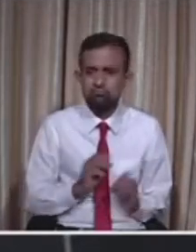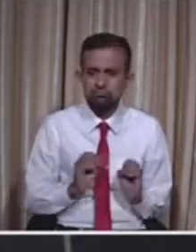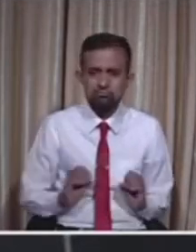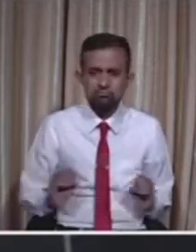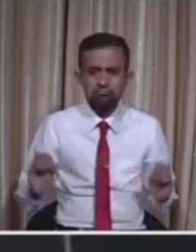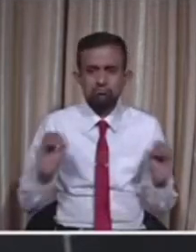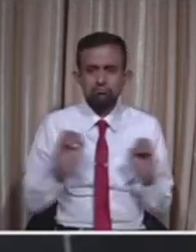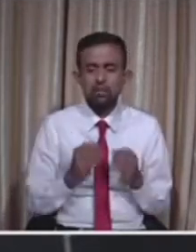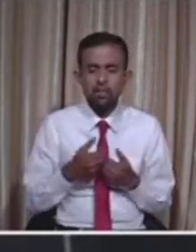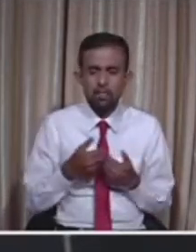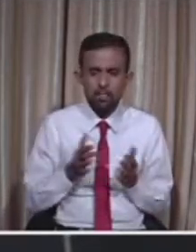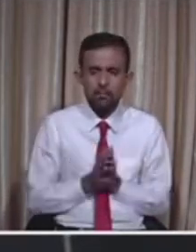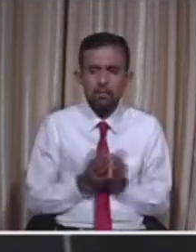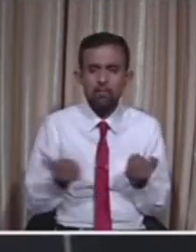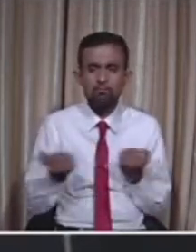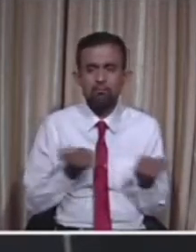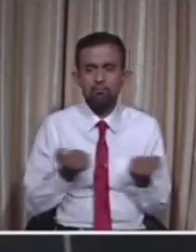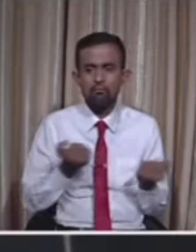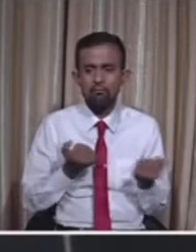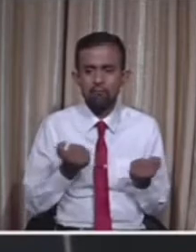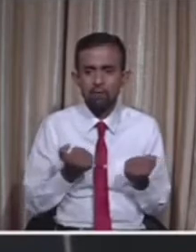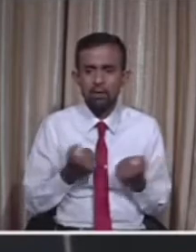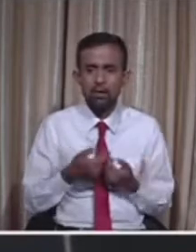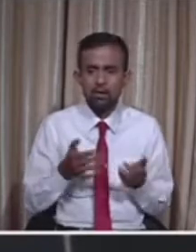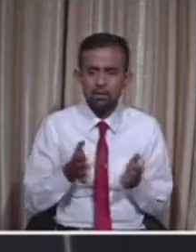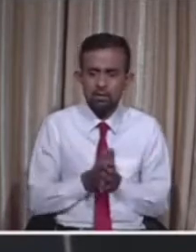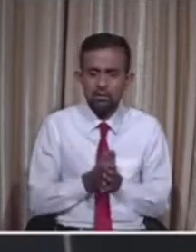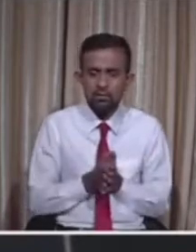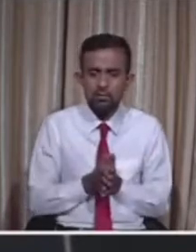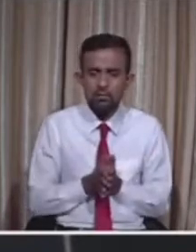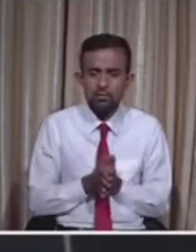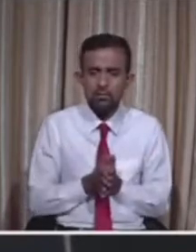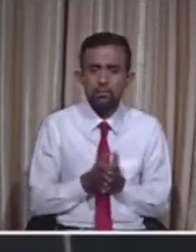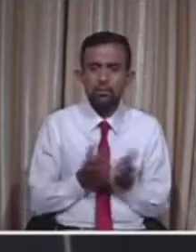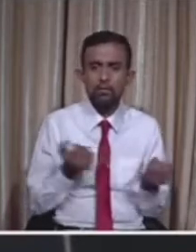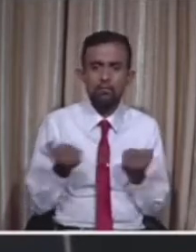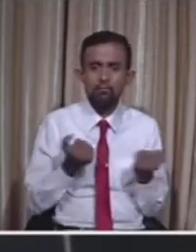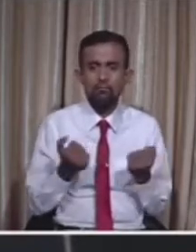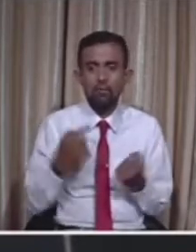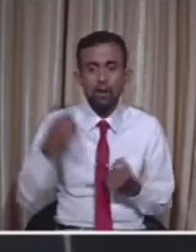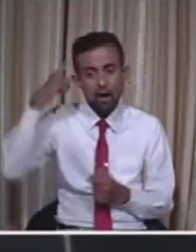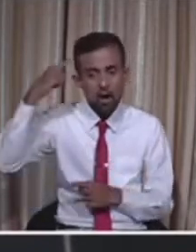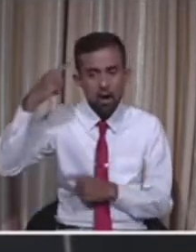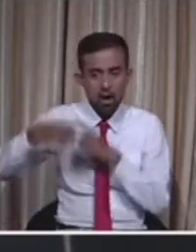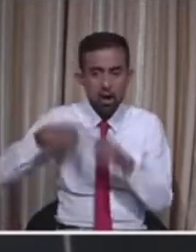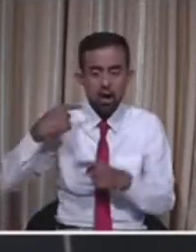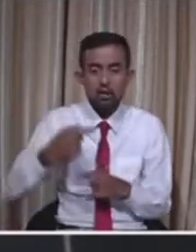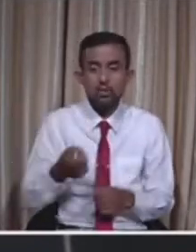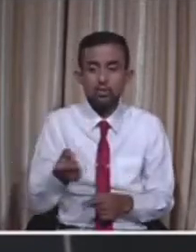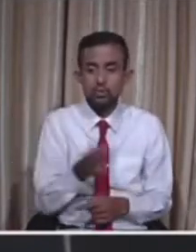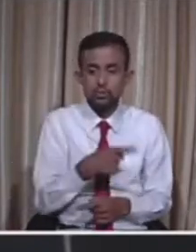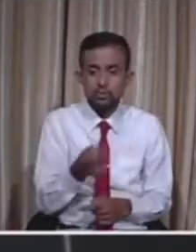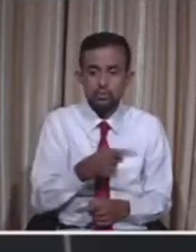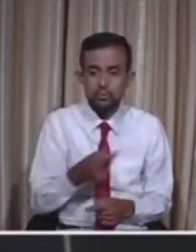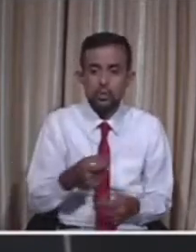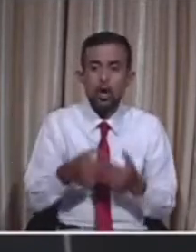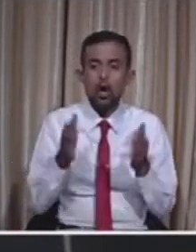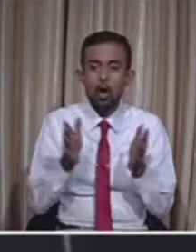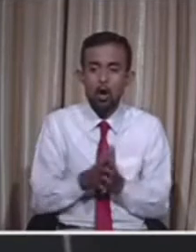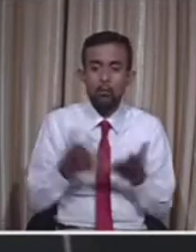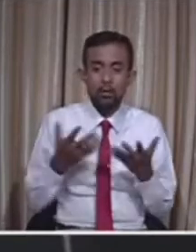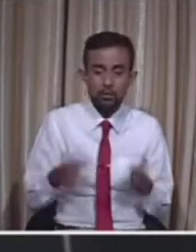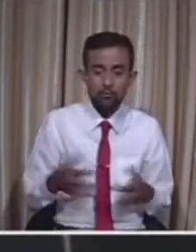නැතුව තමන්ගේ වාහනේ යොදාගෙන තමන්ගේ වාහනේට ටයර් ටික සර්විස් ඒ සියලු දේවල්